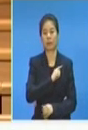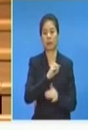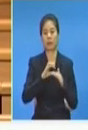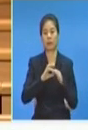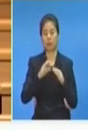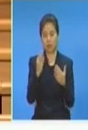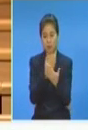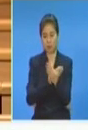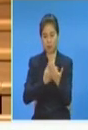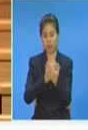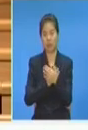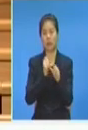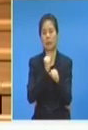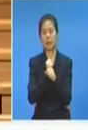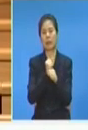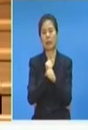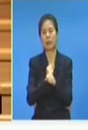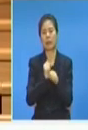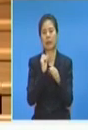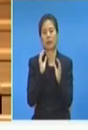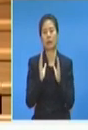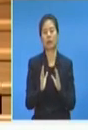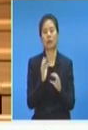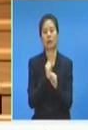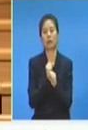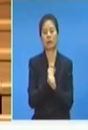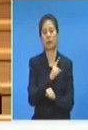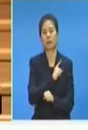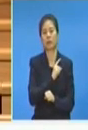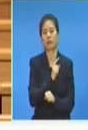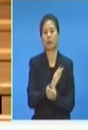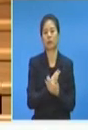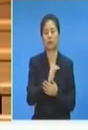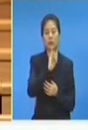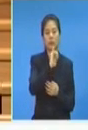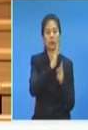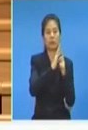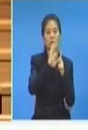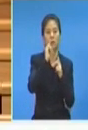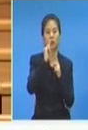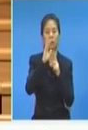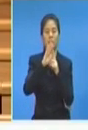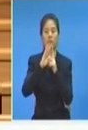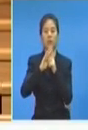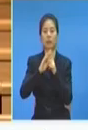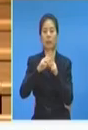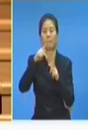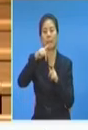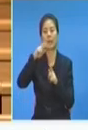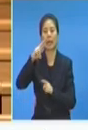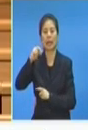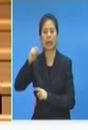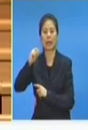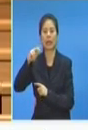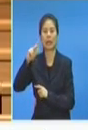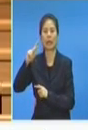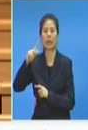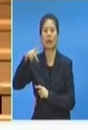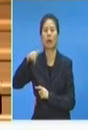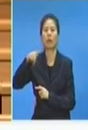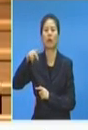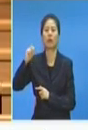เป็นเจ้าหน้าที่ไม่ใช่เป็นเจ้าพนักงานทำอะไรไม่ได้เลยครับออกหมายเรียกไม่